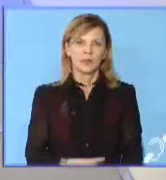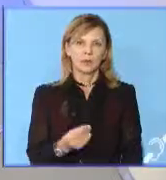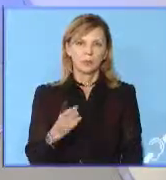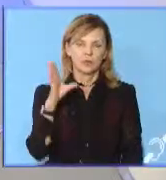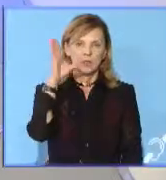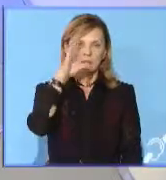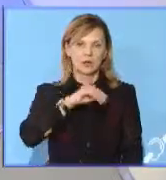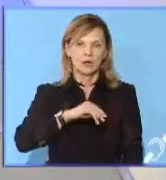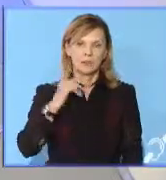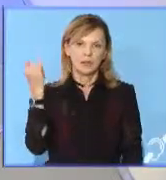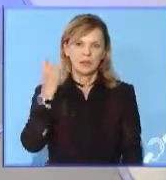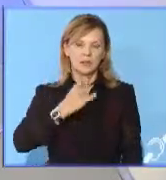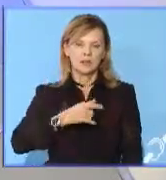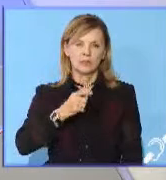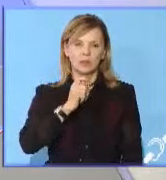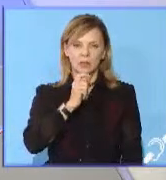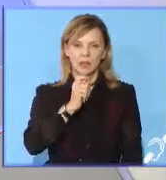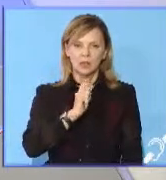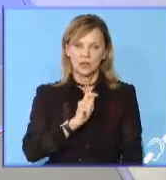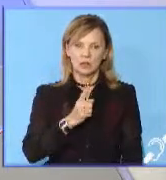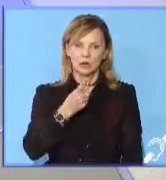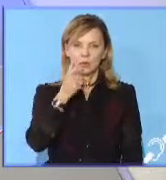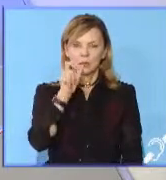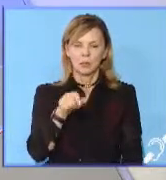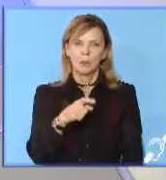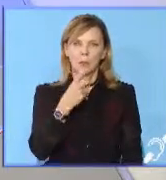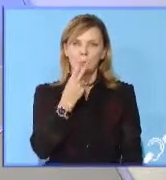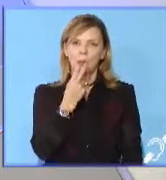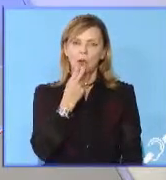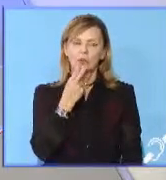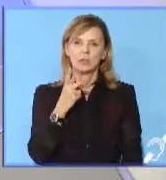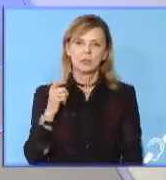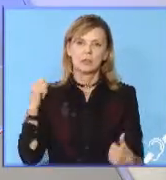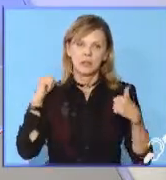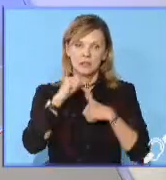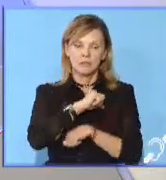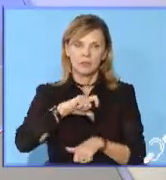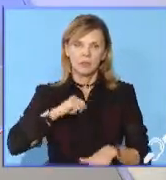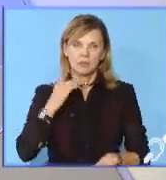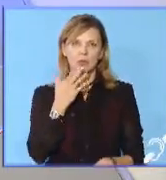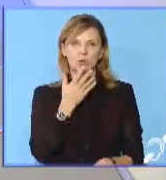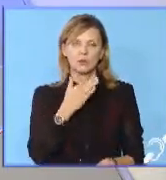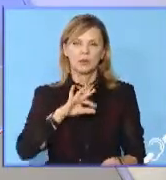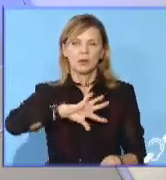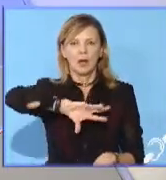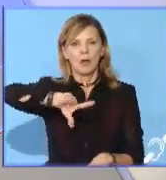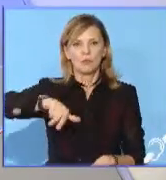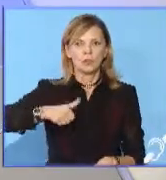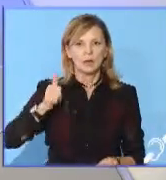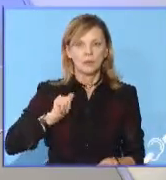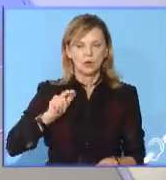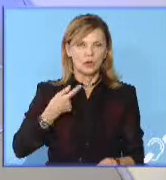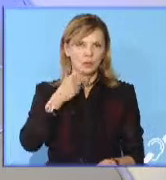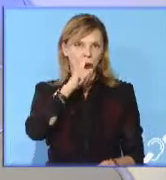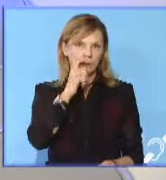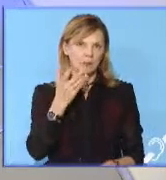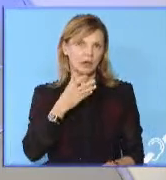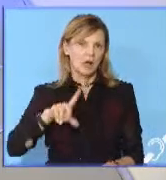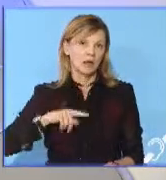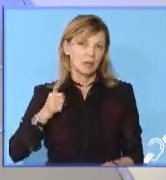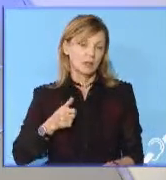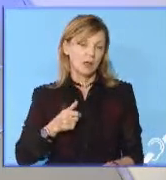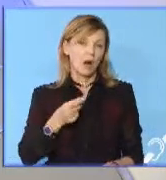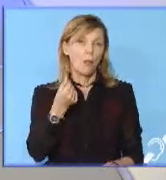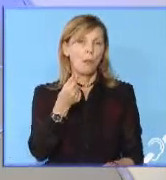Bună seara, doamnelor și domnilor, bun găsit la Telejurnal. Un polițist din Drobeta, Turnul Severin, este suspectat că a furat borseta unui bărbat în care se afla o